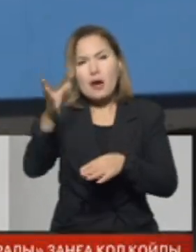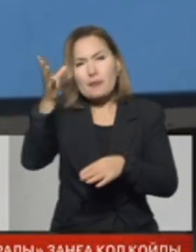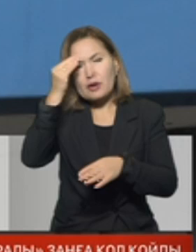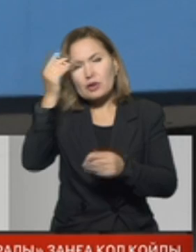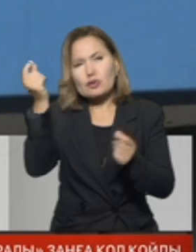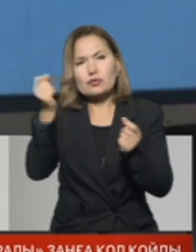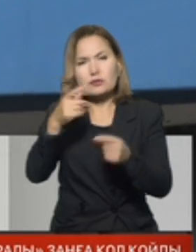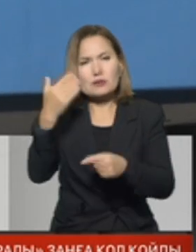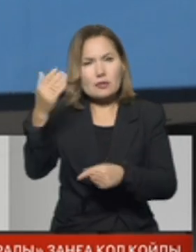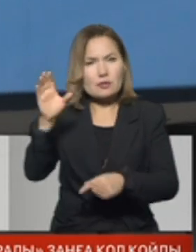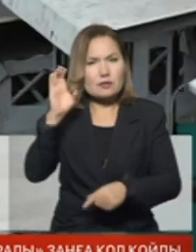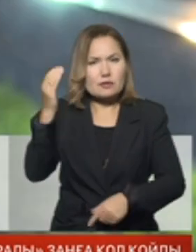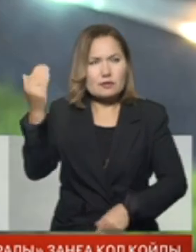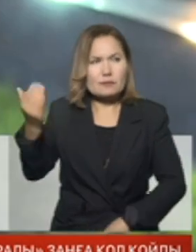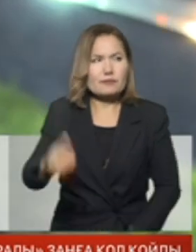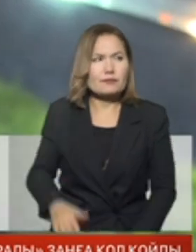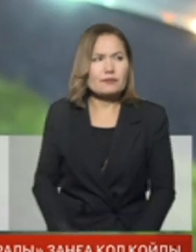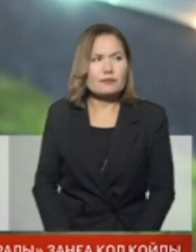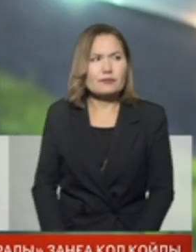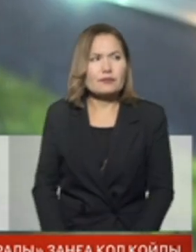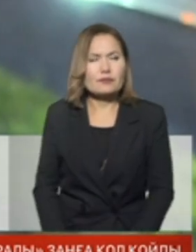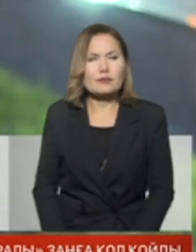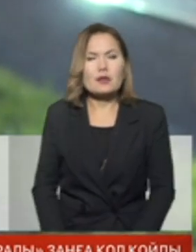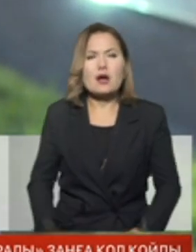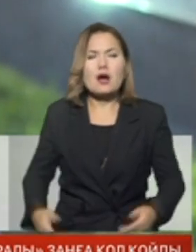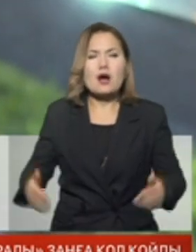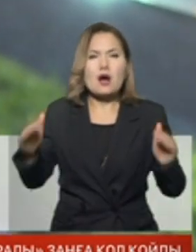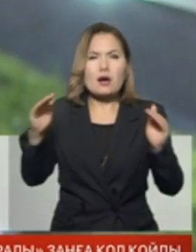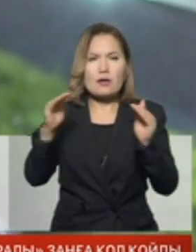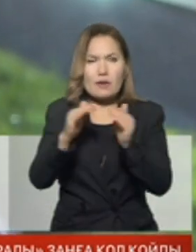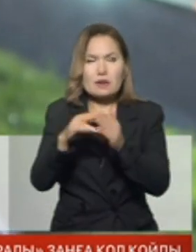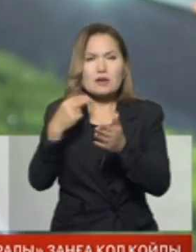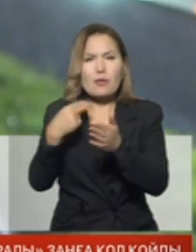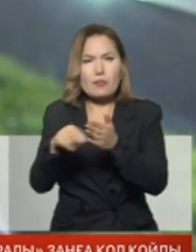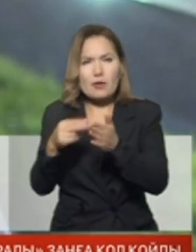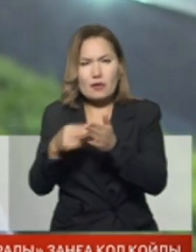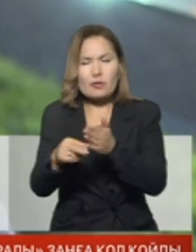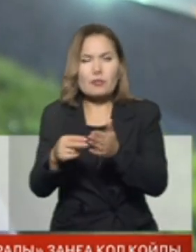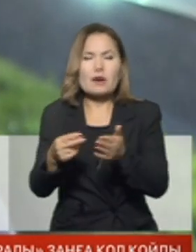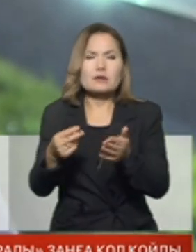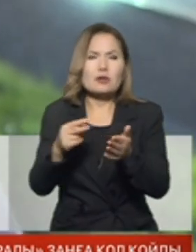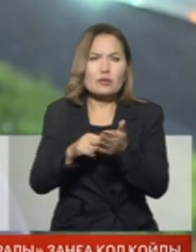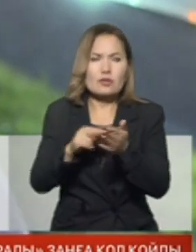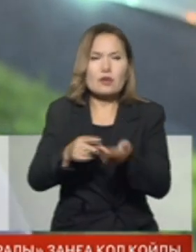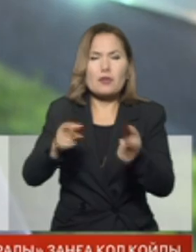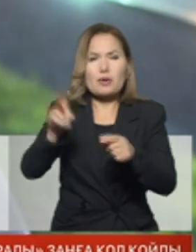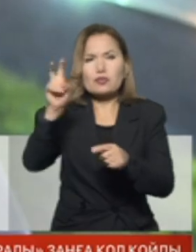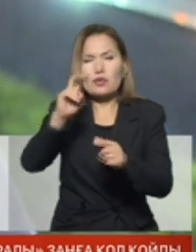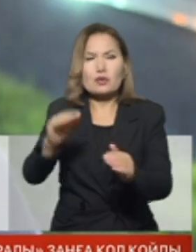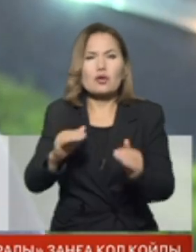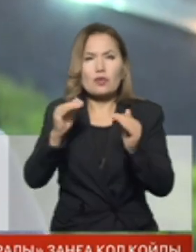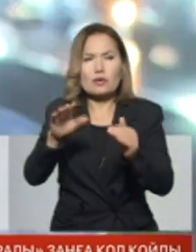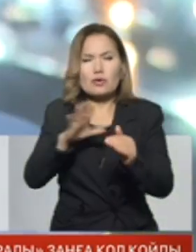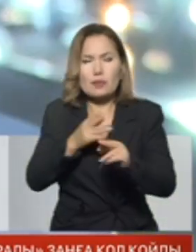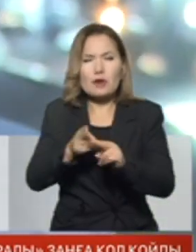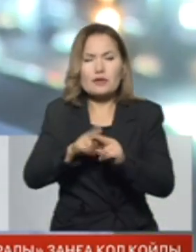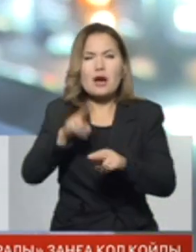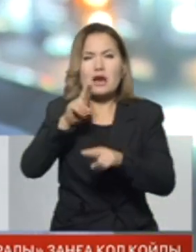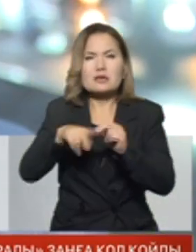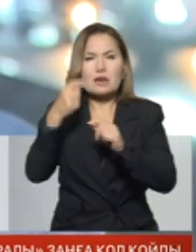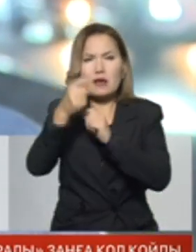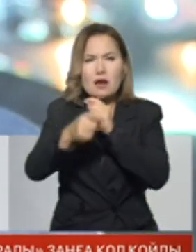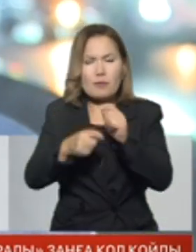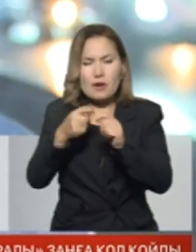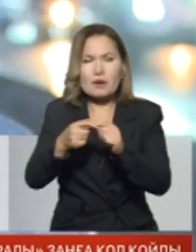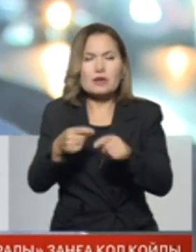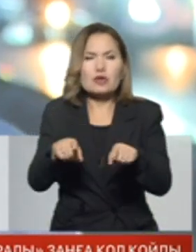едік. Үй жай алғанда көріп тұрым, үй салғандар да доллар көтерілді деп қосып қояды. Базар неге